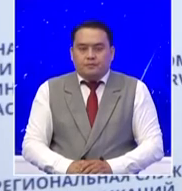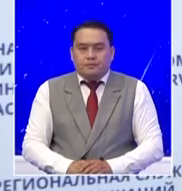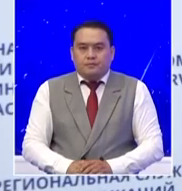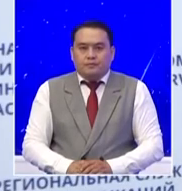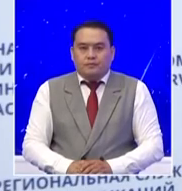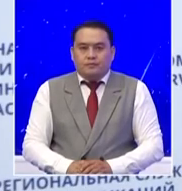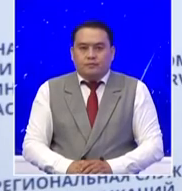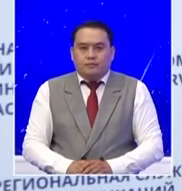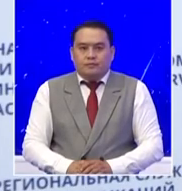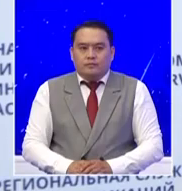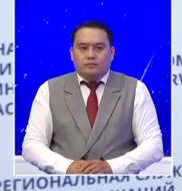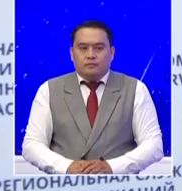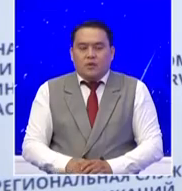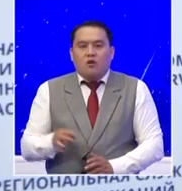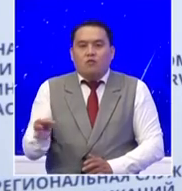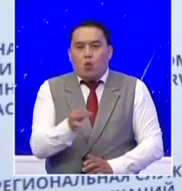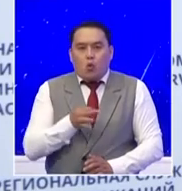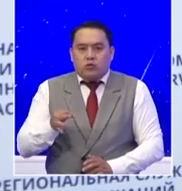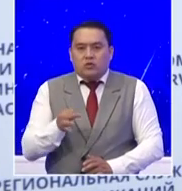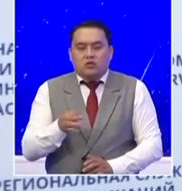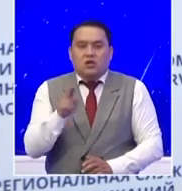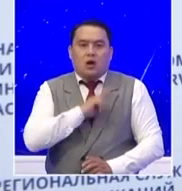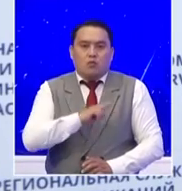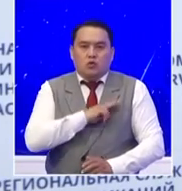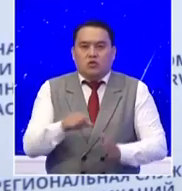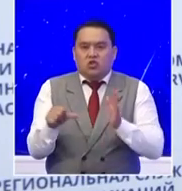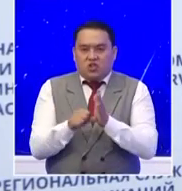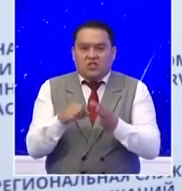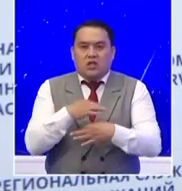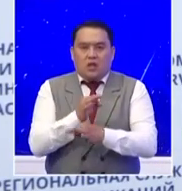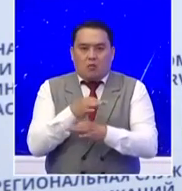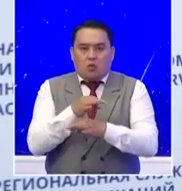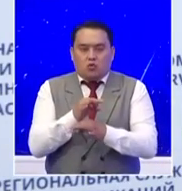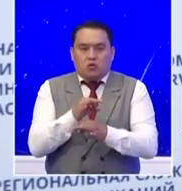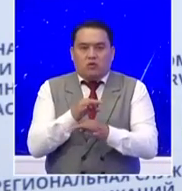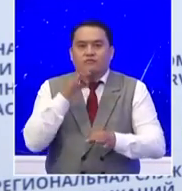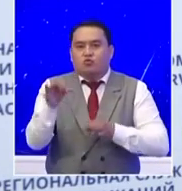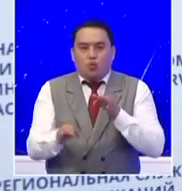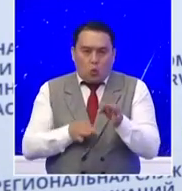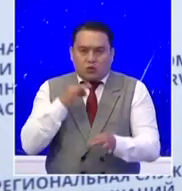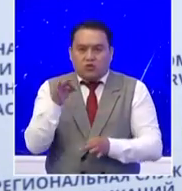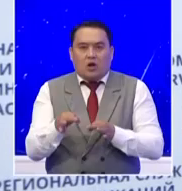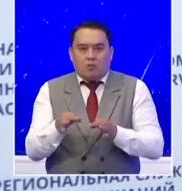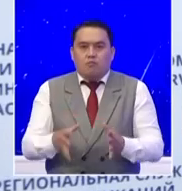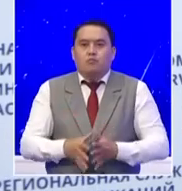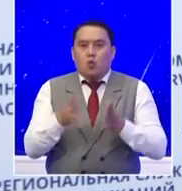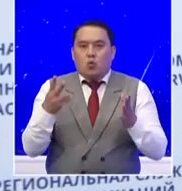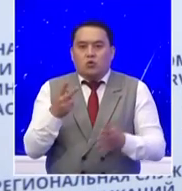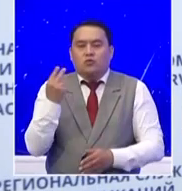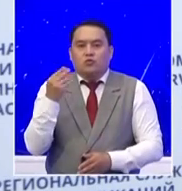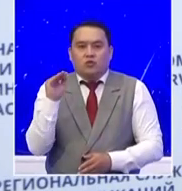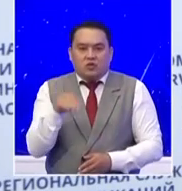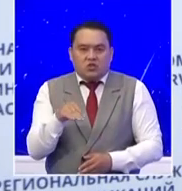В области работает 6 лабораторий. Суточная мощность их представляет более